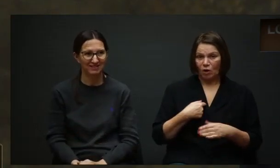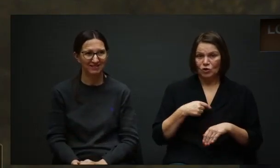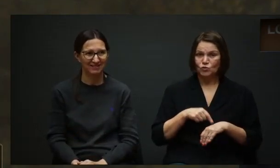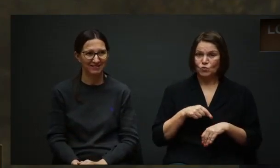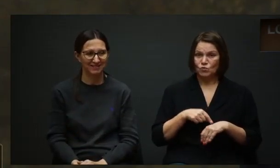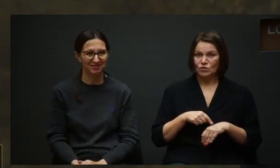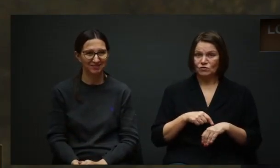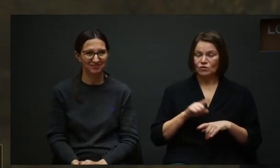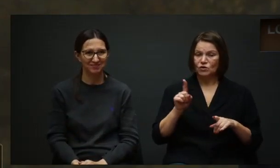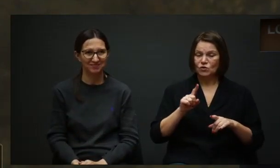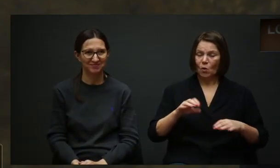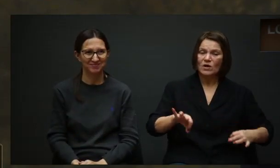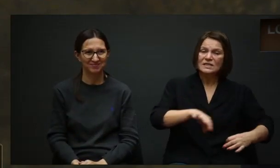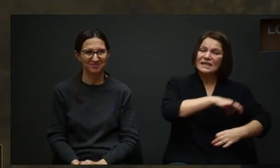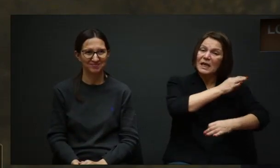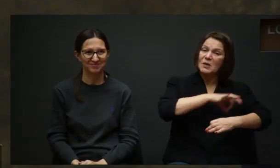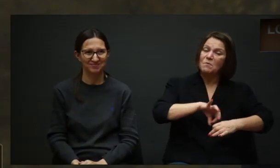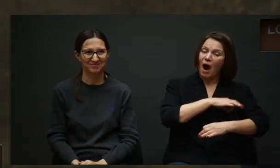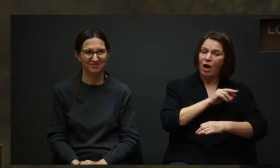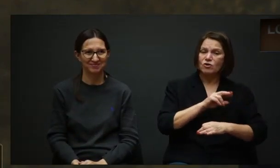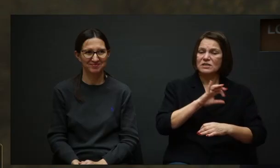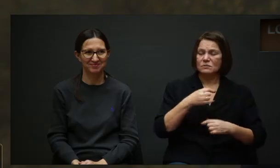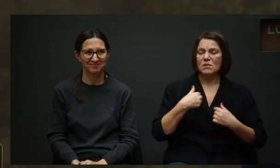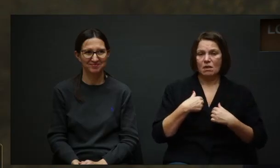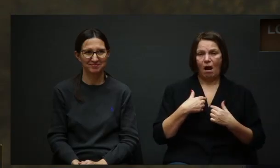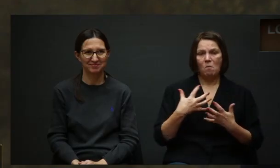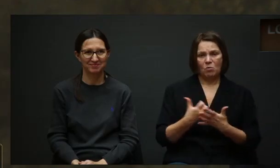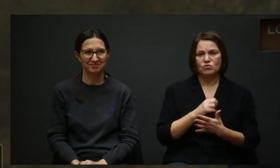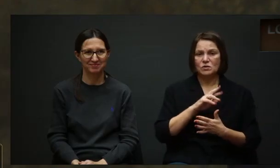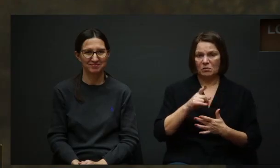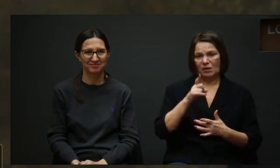что вот скрипач бы из меня, может быть, получился очень неплохой.